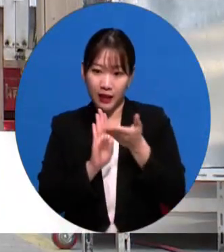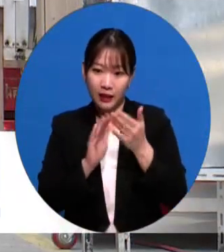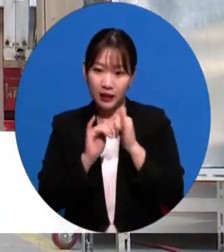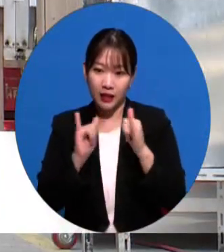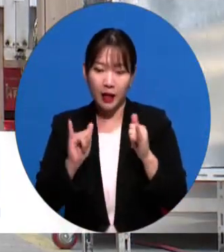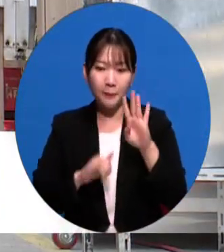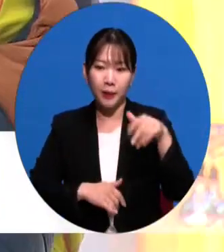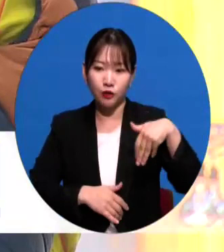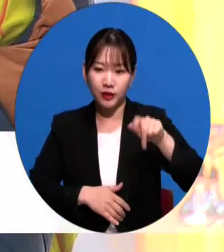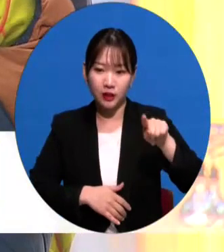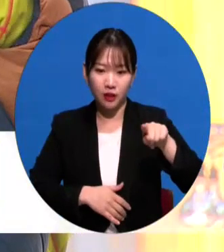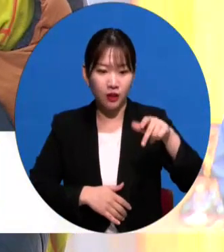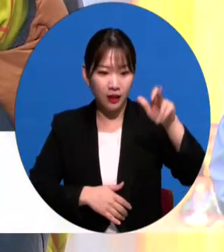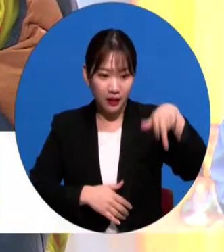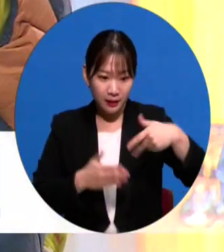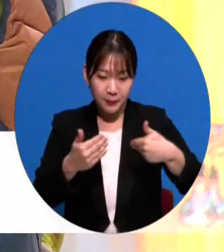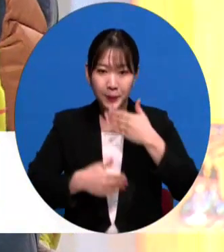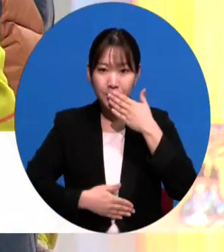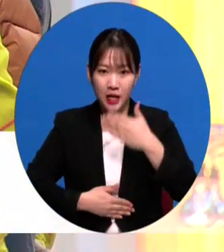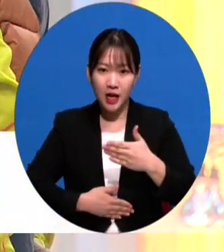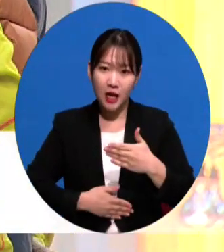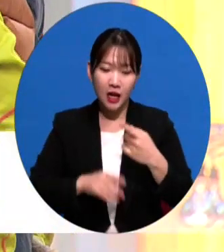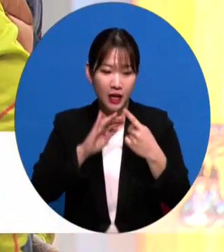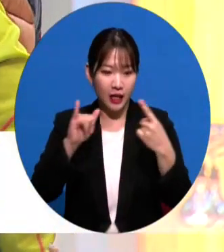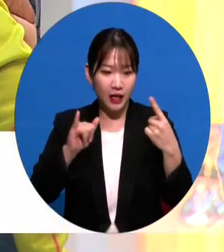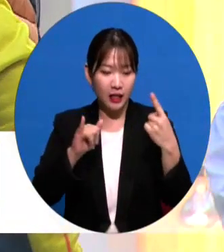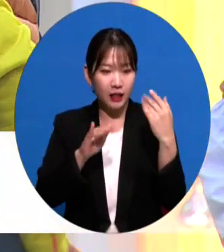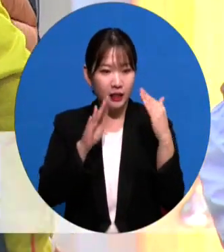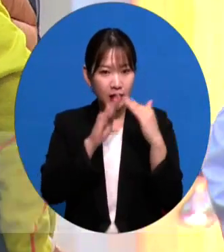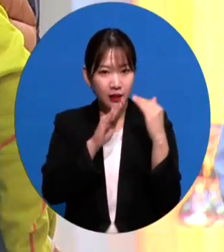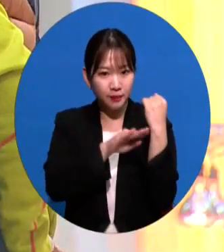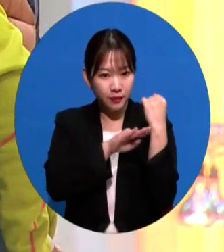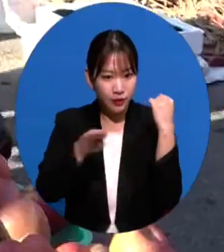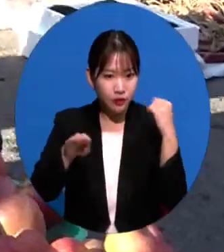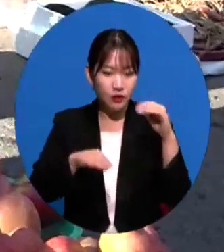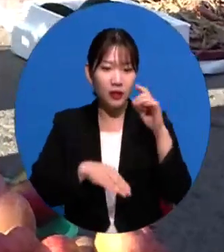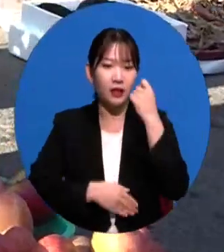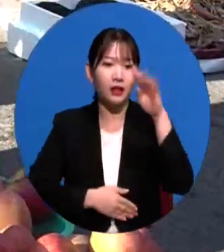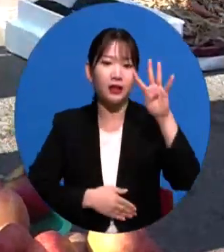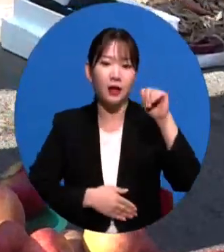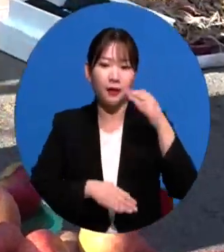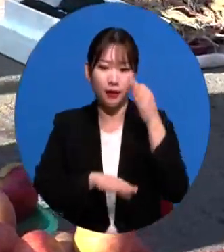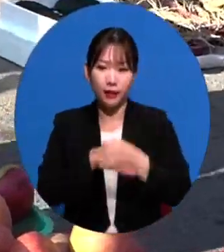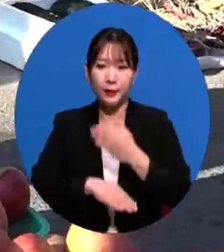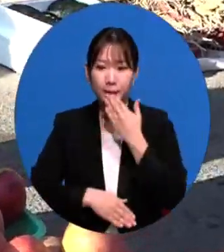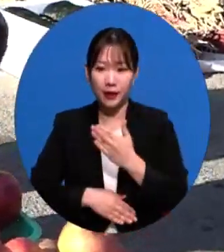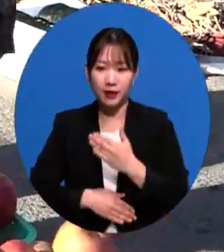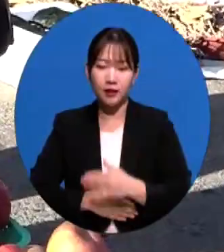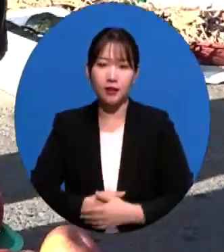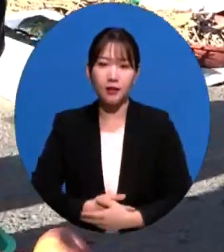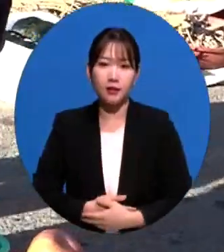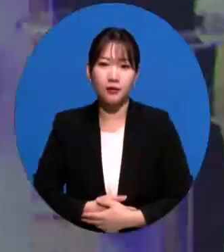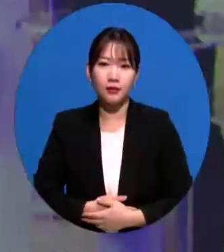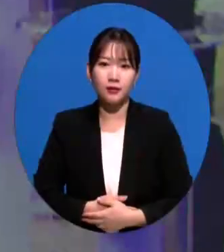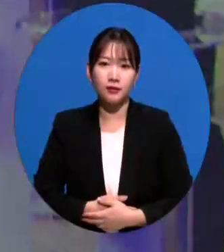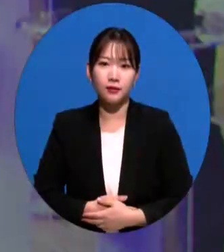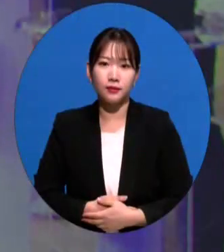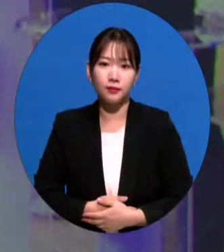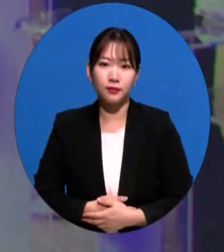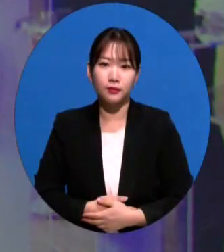카드를 발급받아 1인 가구 기준 월 4만 원가량의 농축산물을 구매할 수 있습니다.